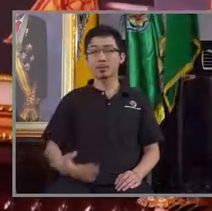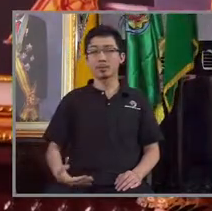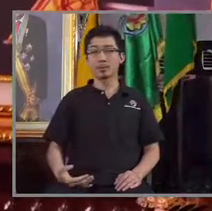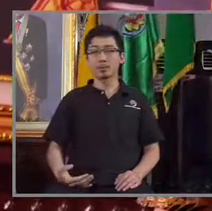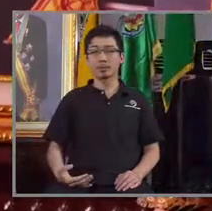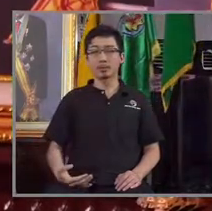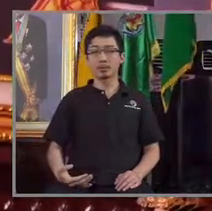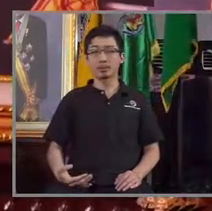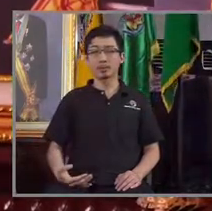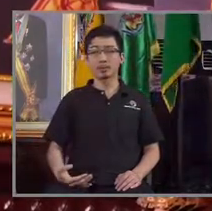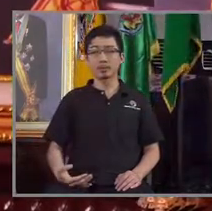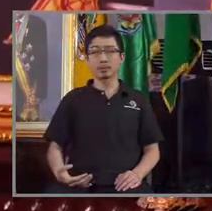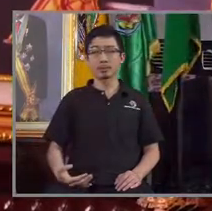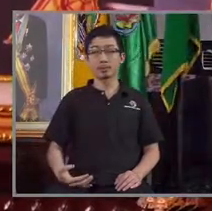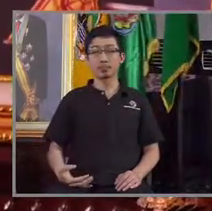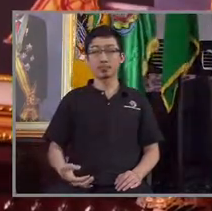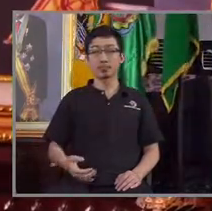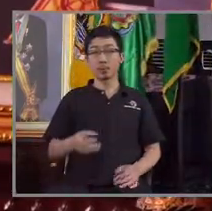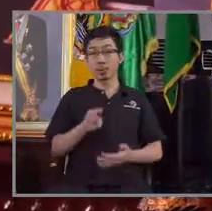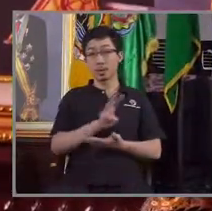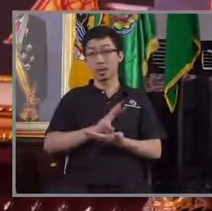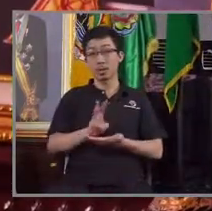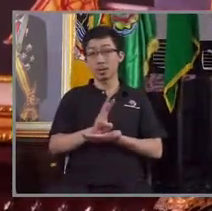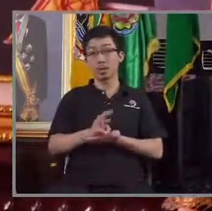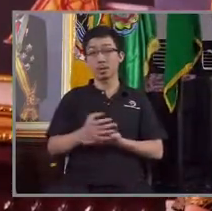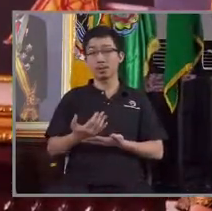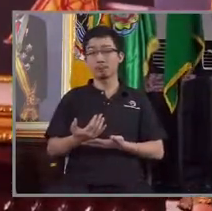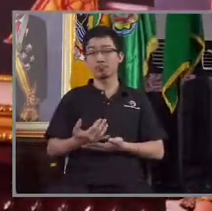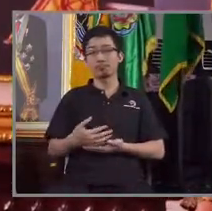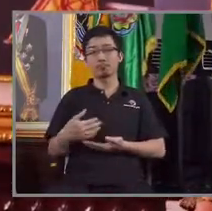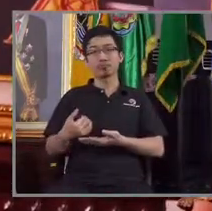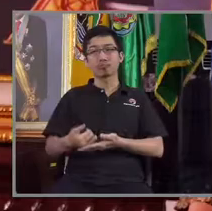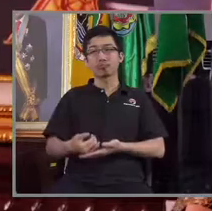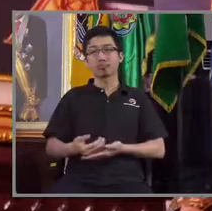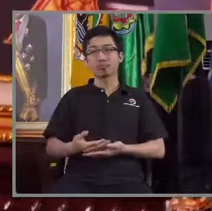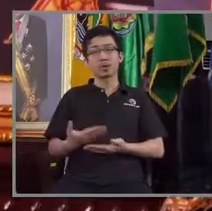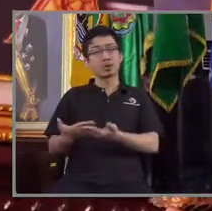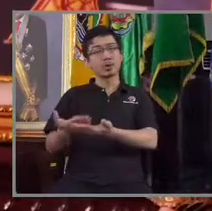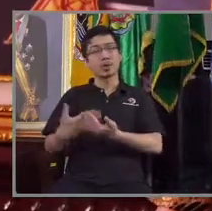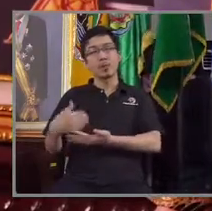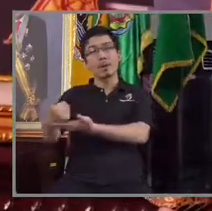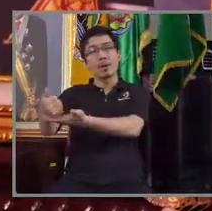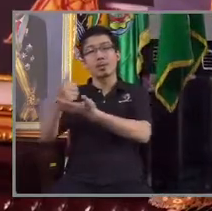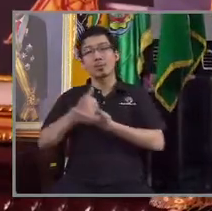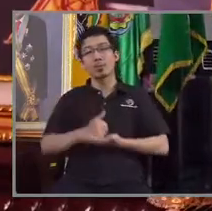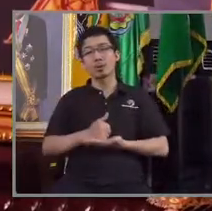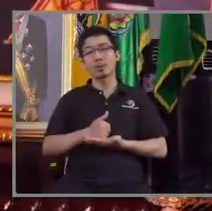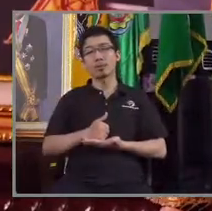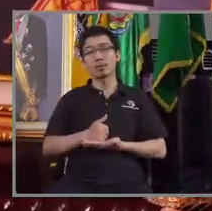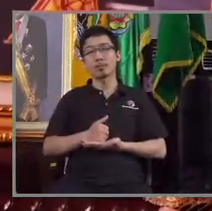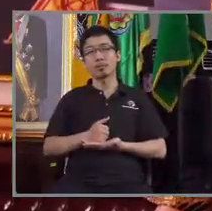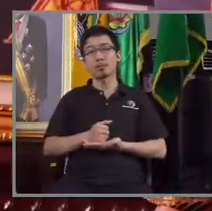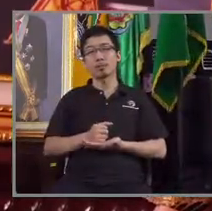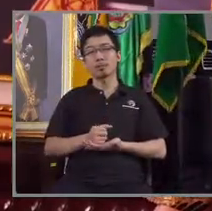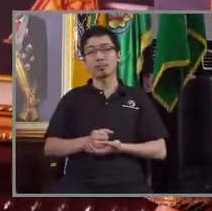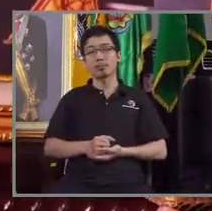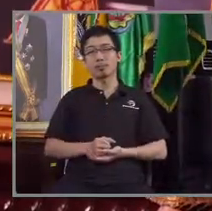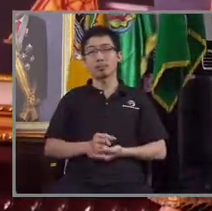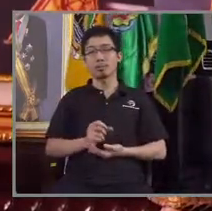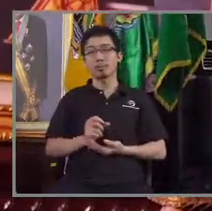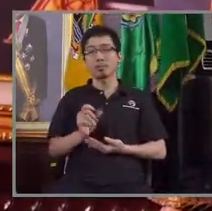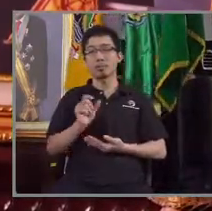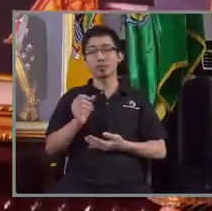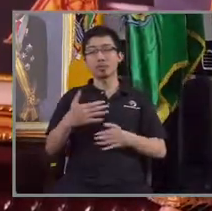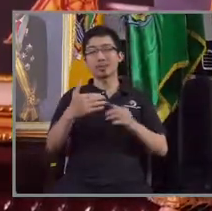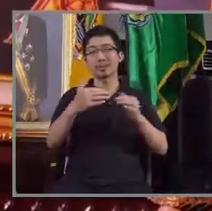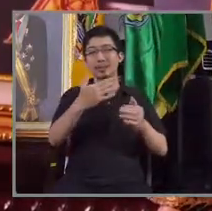Salatiga tahun ini dibantu oleh Pak Gubernur berkaitan dengan penataan sampah yang ada